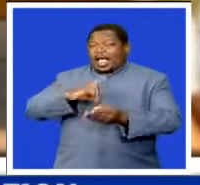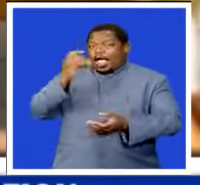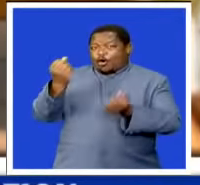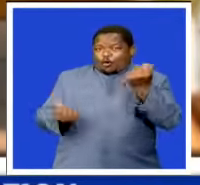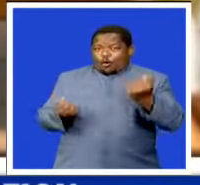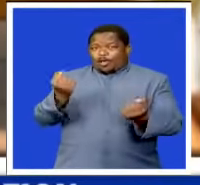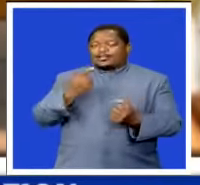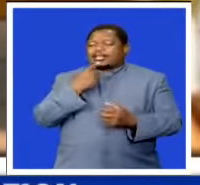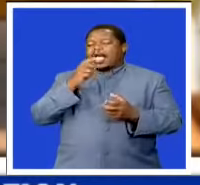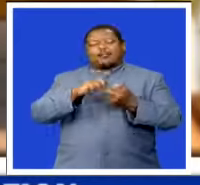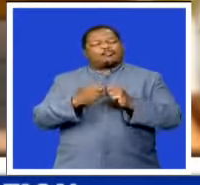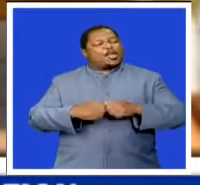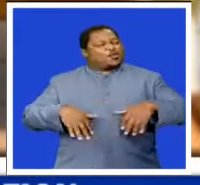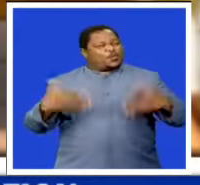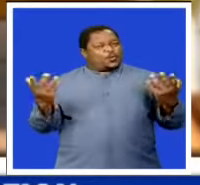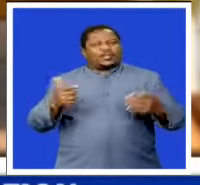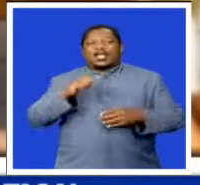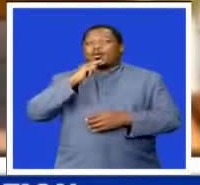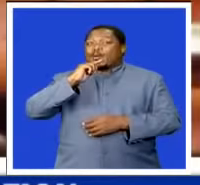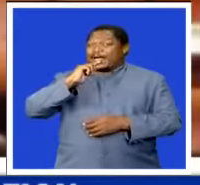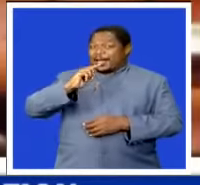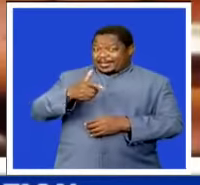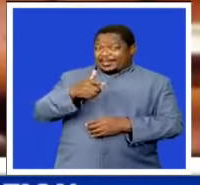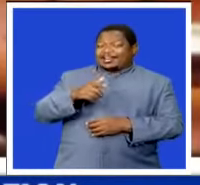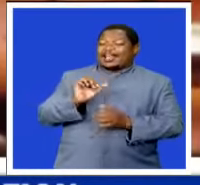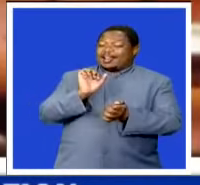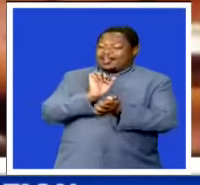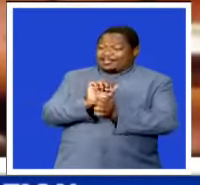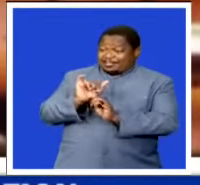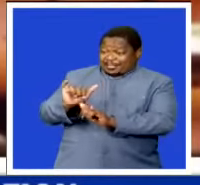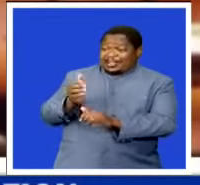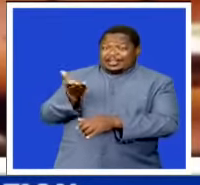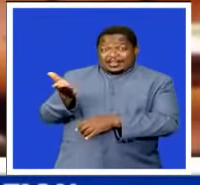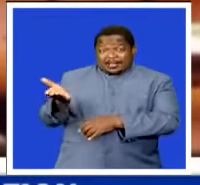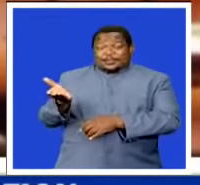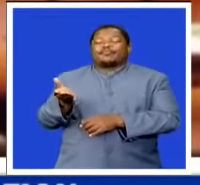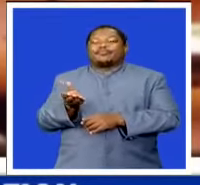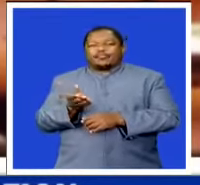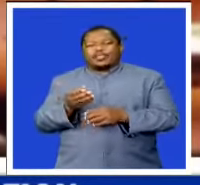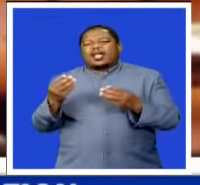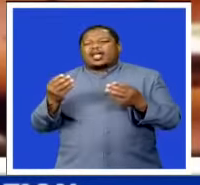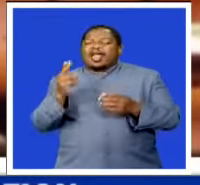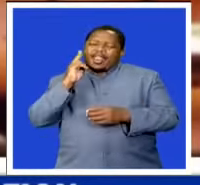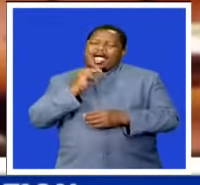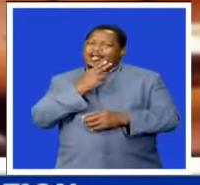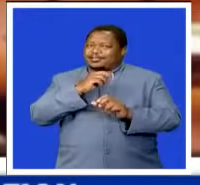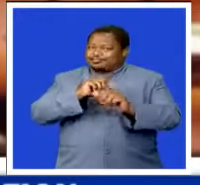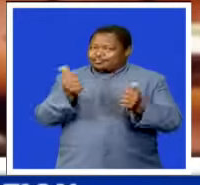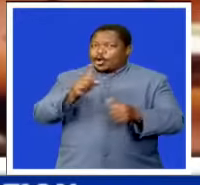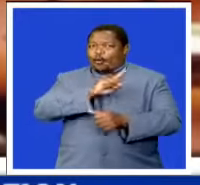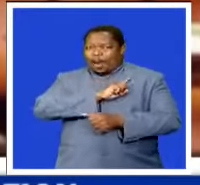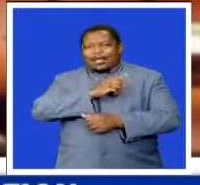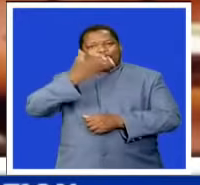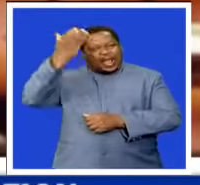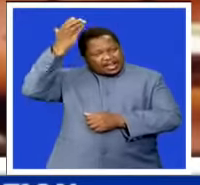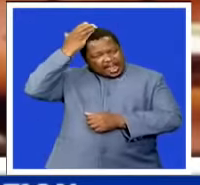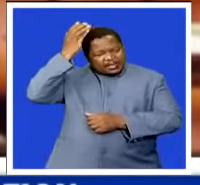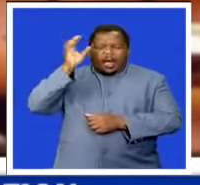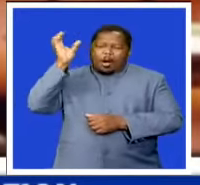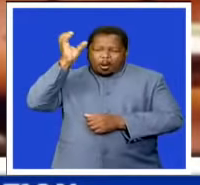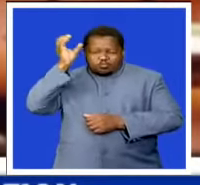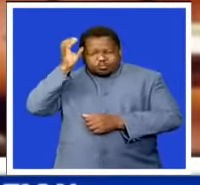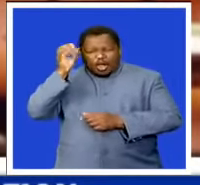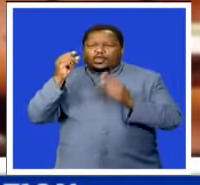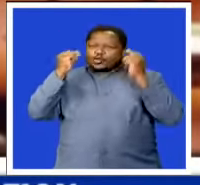nalabo labasamele kutekiswa emacala. Noma mnisi athi utawaphika onke emacala labekwe wona,